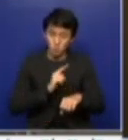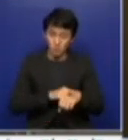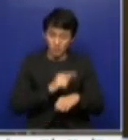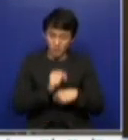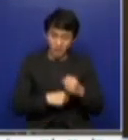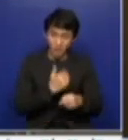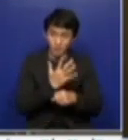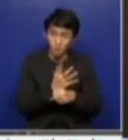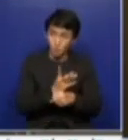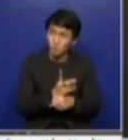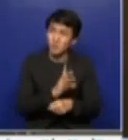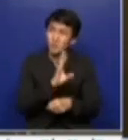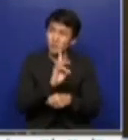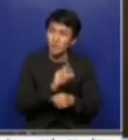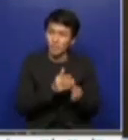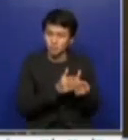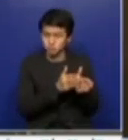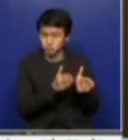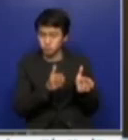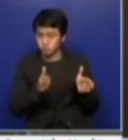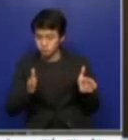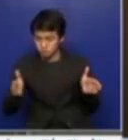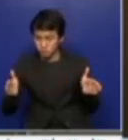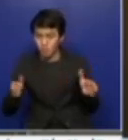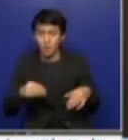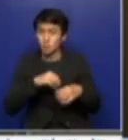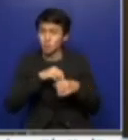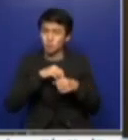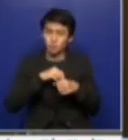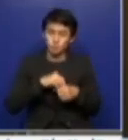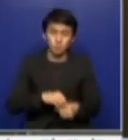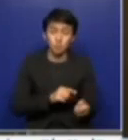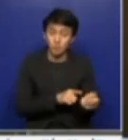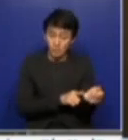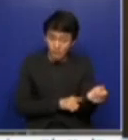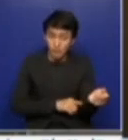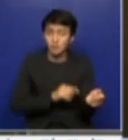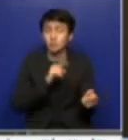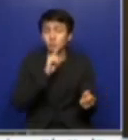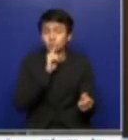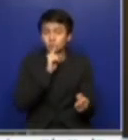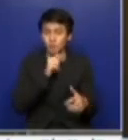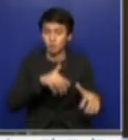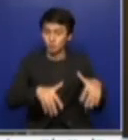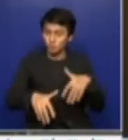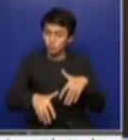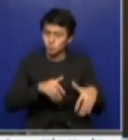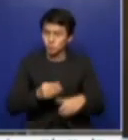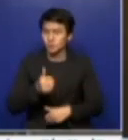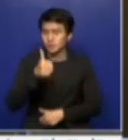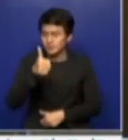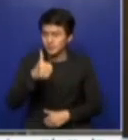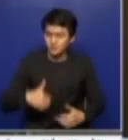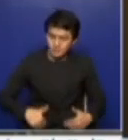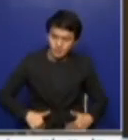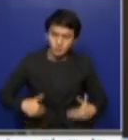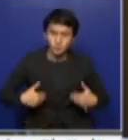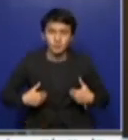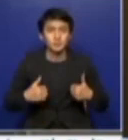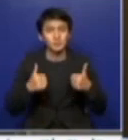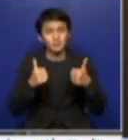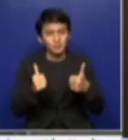ถ้าอยู่นานแล้วชาวบ้านอยู่ดีกินดีกินอิ่มนอนอุ่